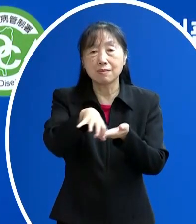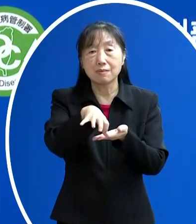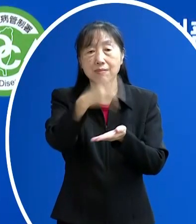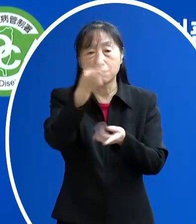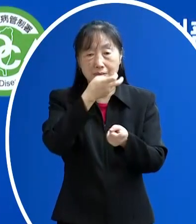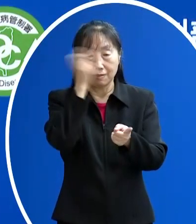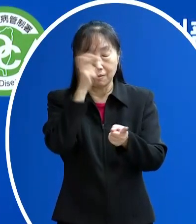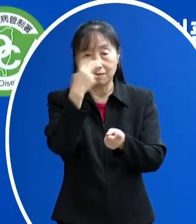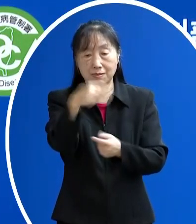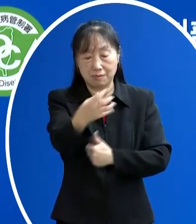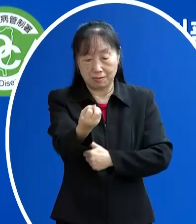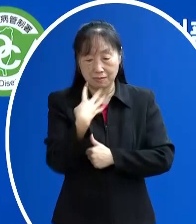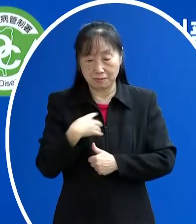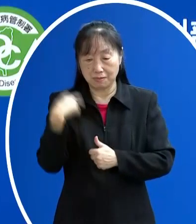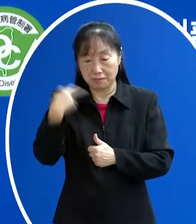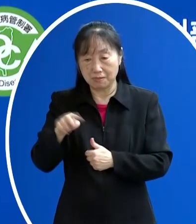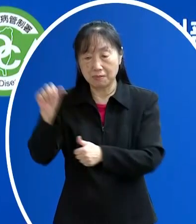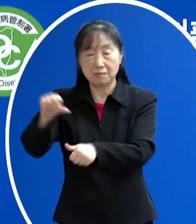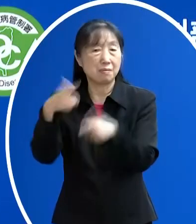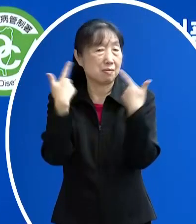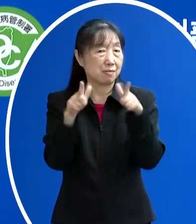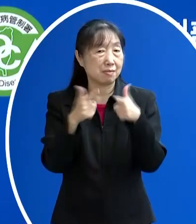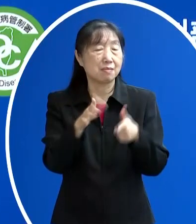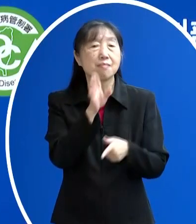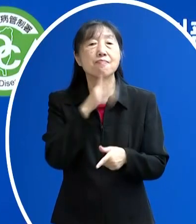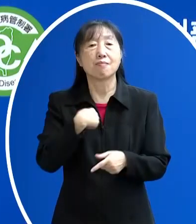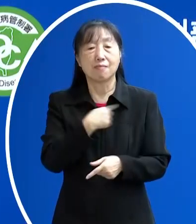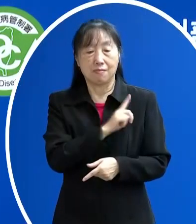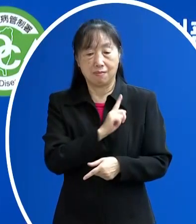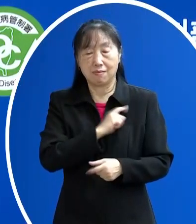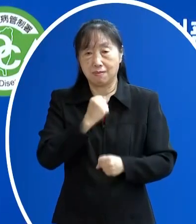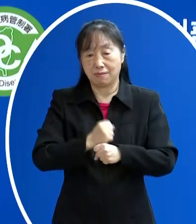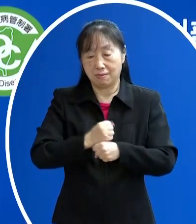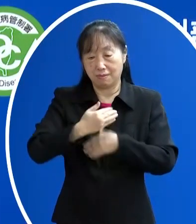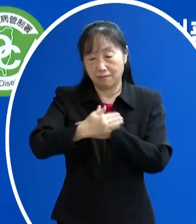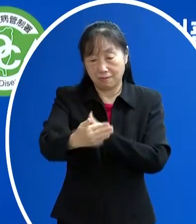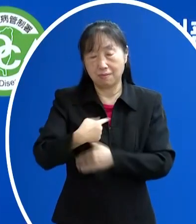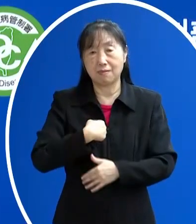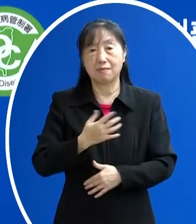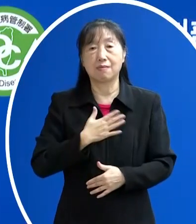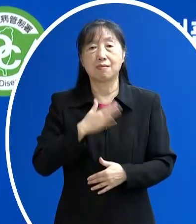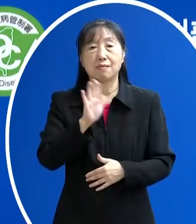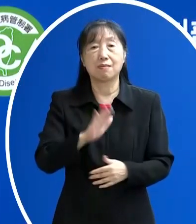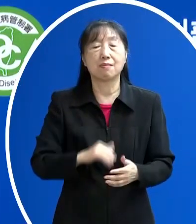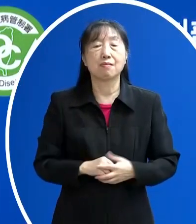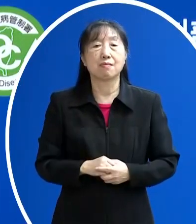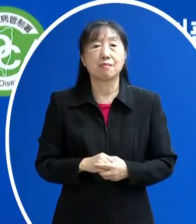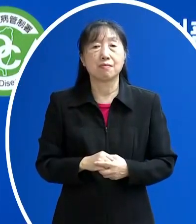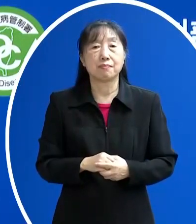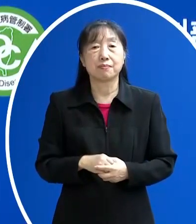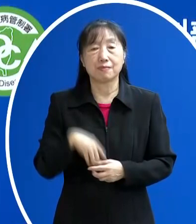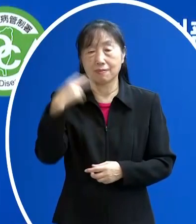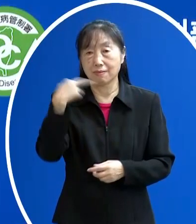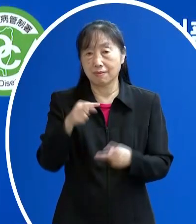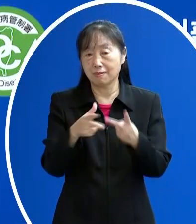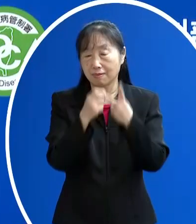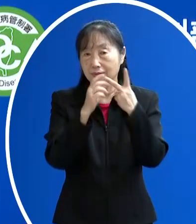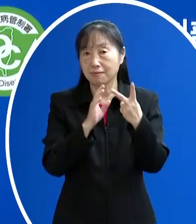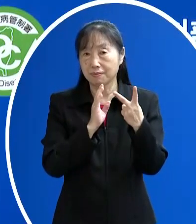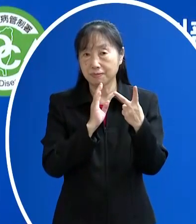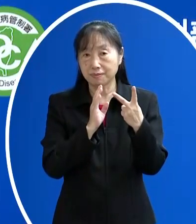账，那我们才去做计罚，而是我们有我们自己的这个相关的这个作业的程序。那第二个部分